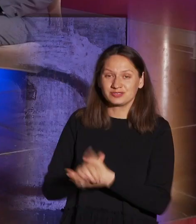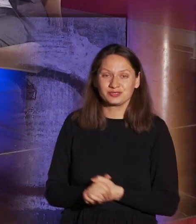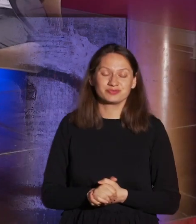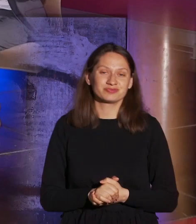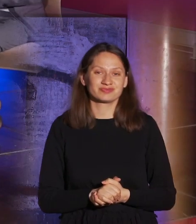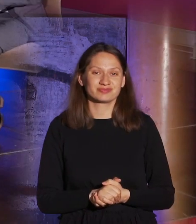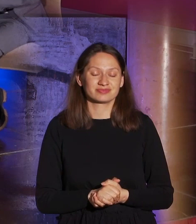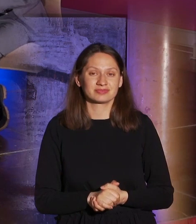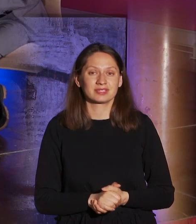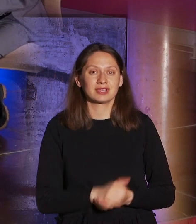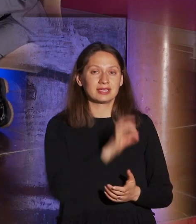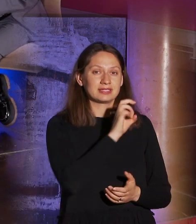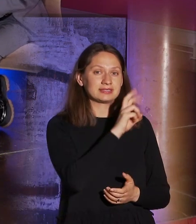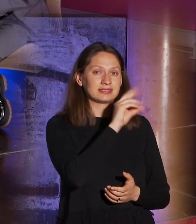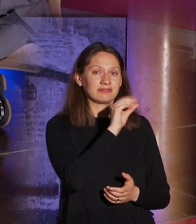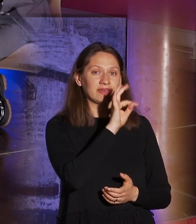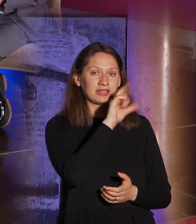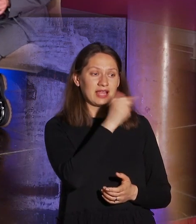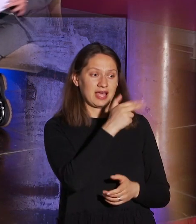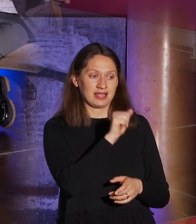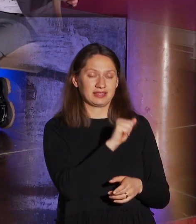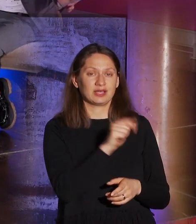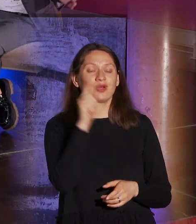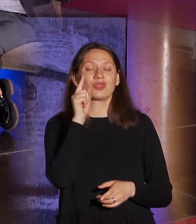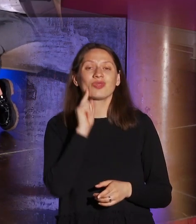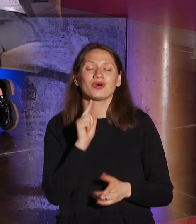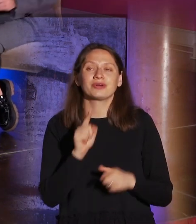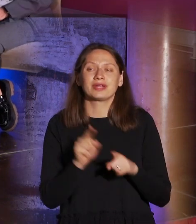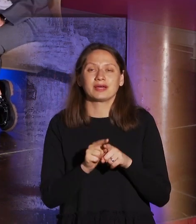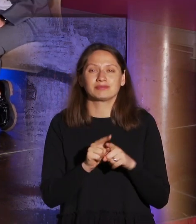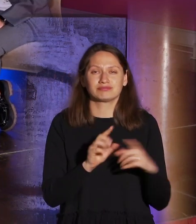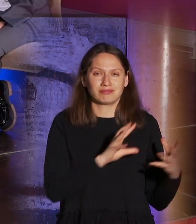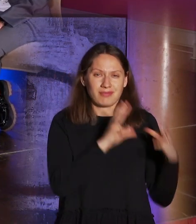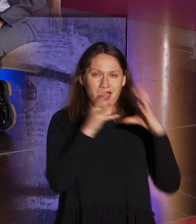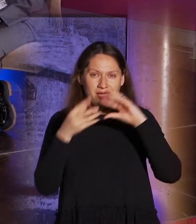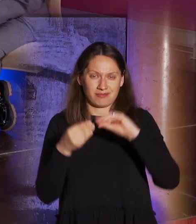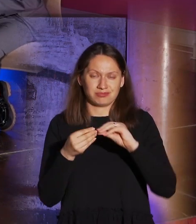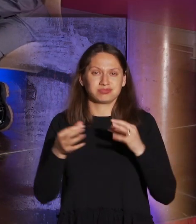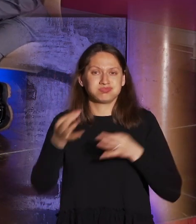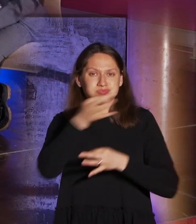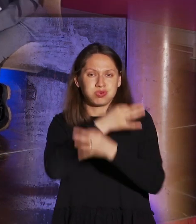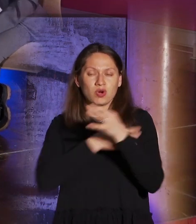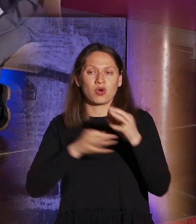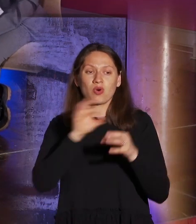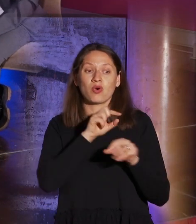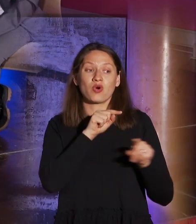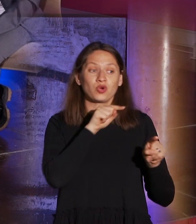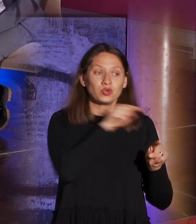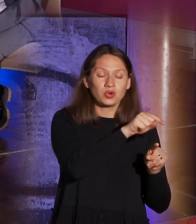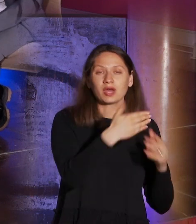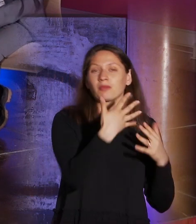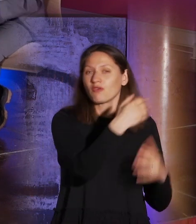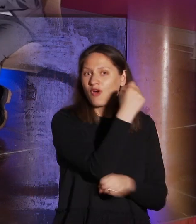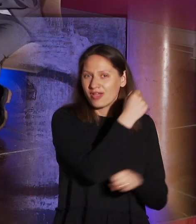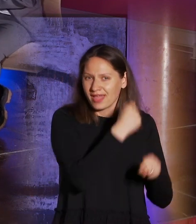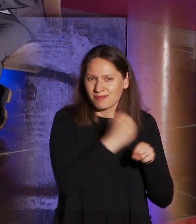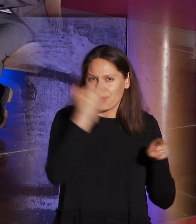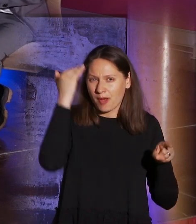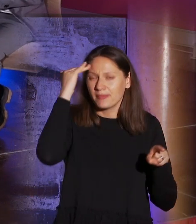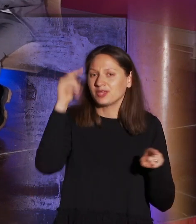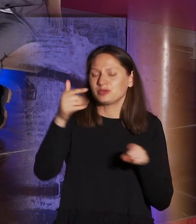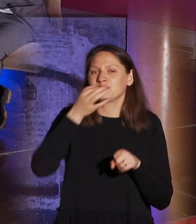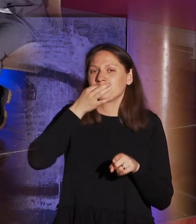eksperimentuokit. Ir Svetlana, vainikuojant mūsų pokalbį, aš tiesiog labai noriu pasidalinti jūsų arba jūsų darbuotojos mintimi. Jūs